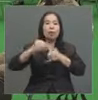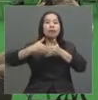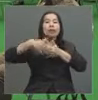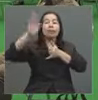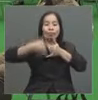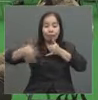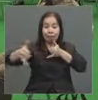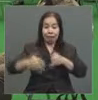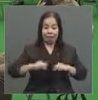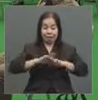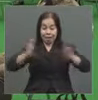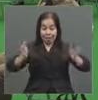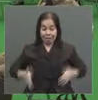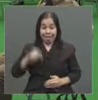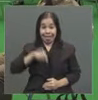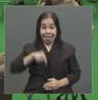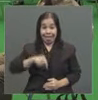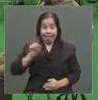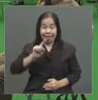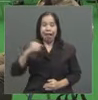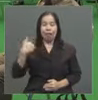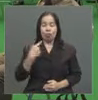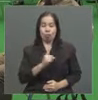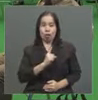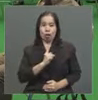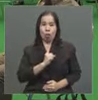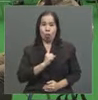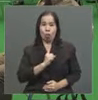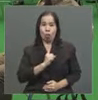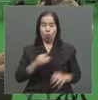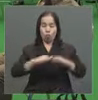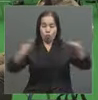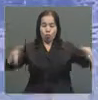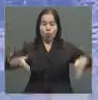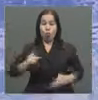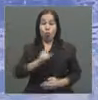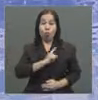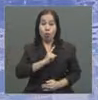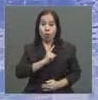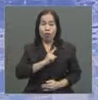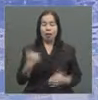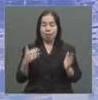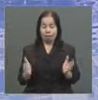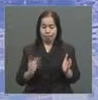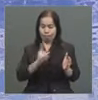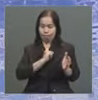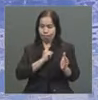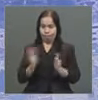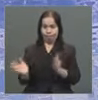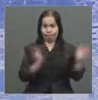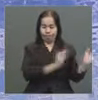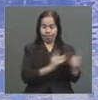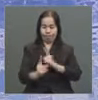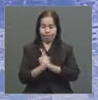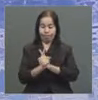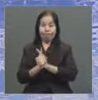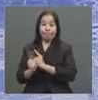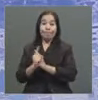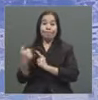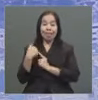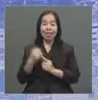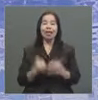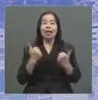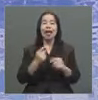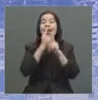และโพเดียมนี้ก็จะเป็นการใช้อยู่คนเดียวเราจะมีการแยกใช้นะครับงั้นโดยหลักการทางการแพทย์แ